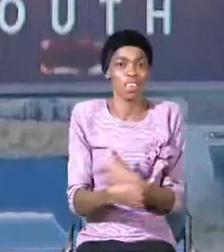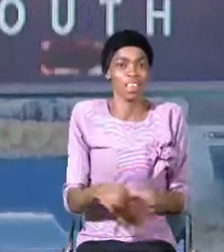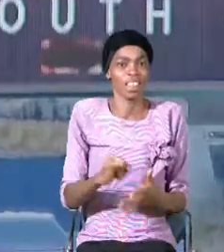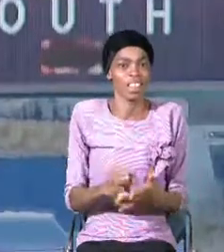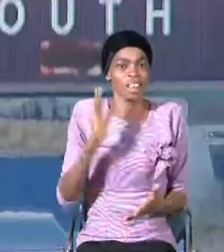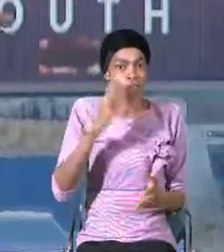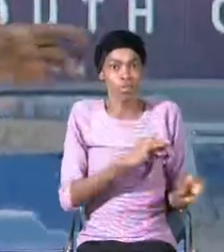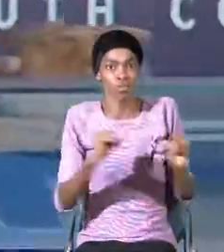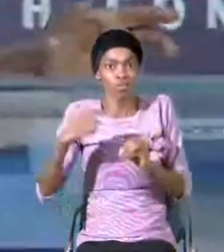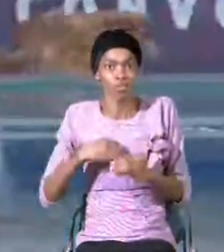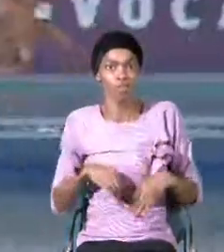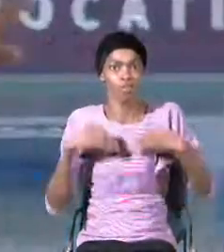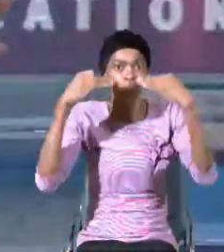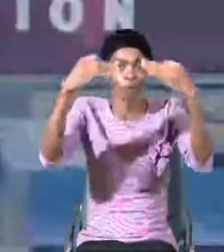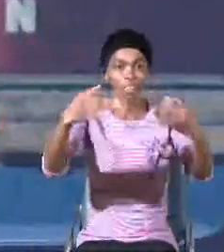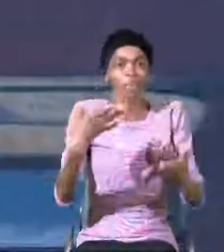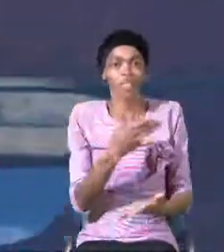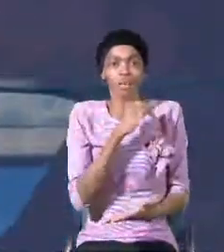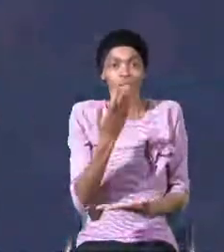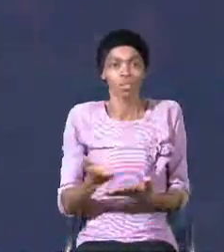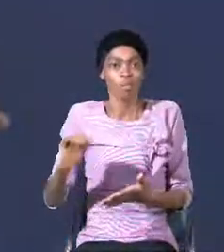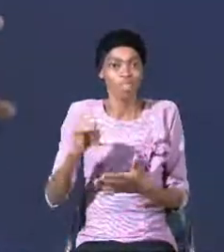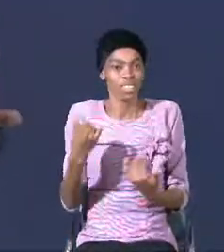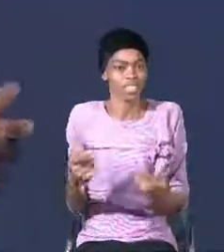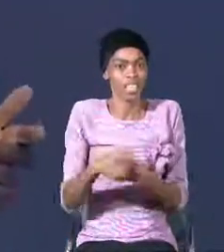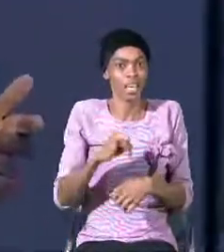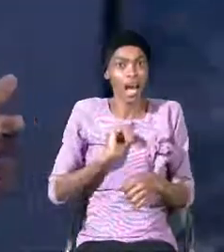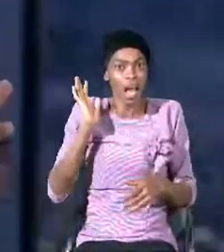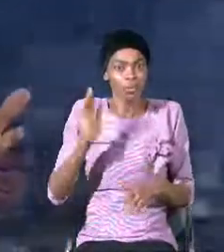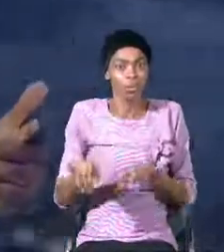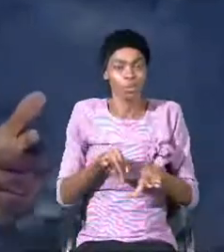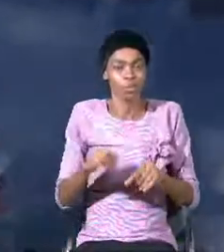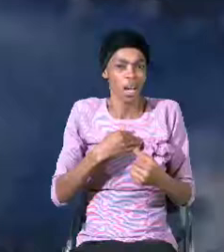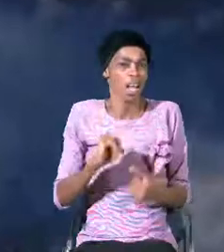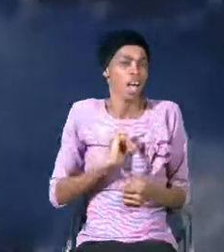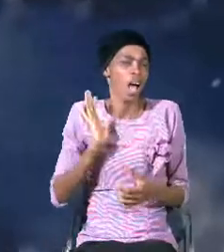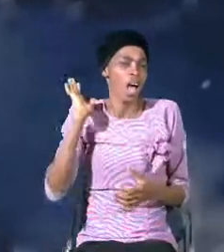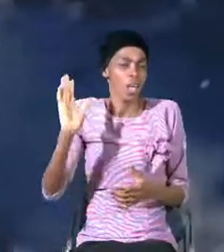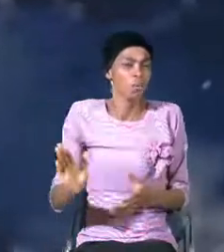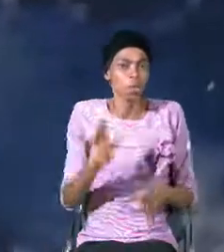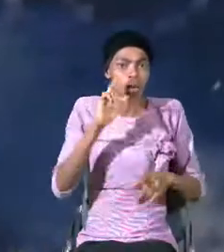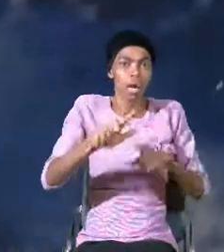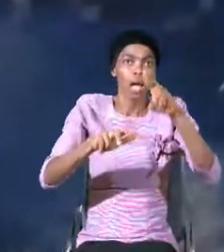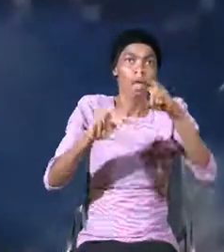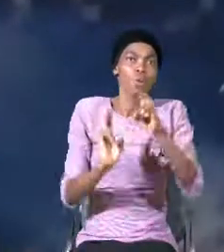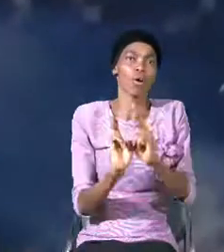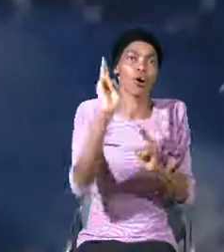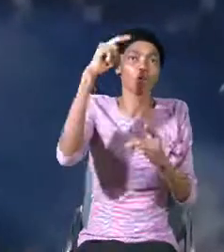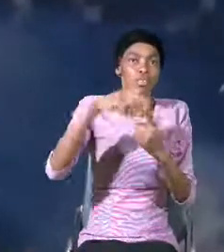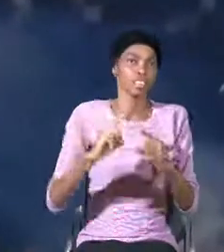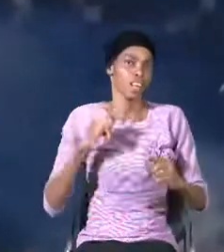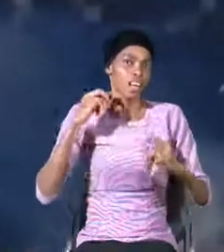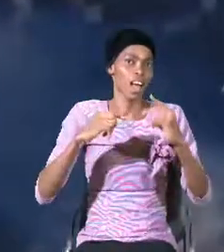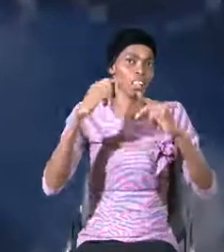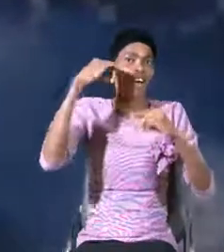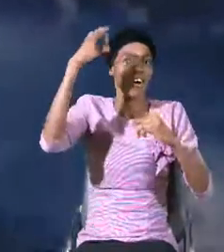aujourd'hui pour me faire avancer. Il y a quelque chose à faire aujourd'hui que je ferai. Alors, je vais